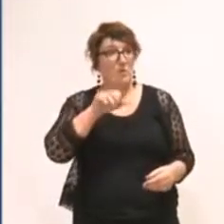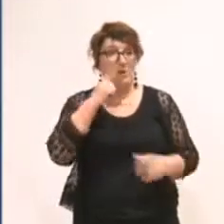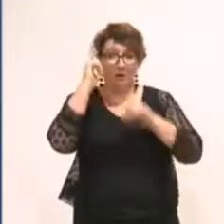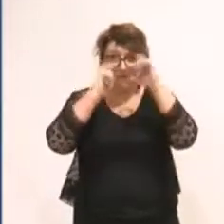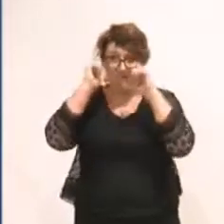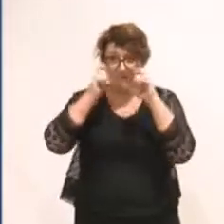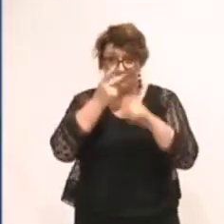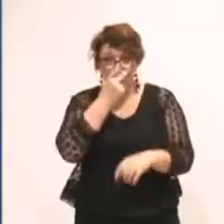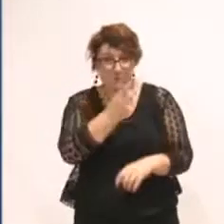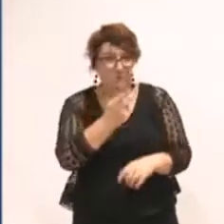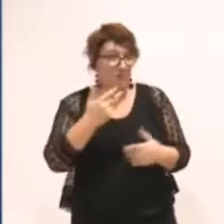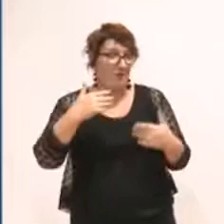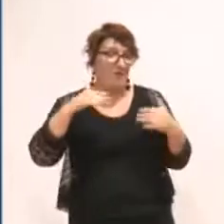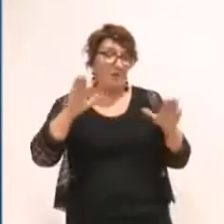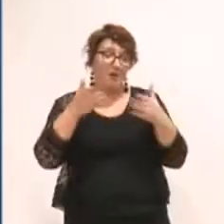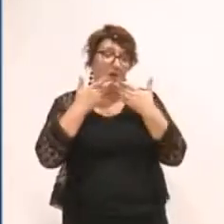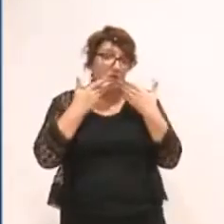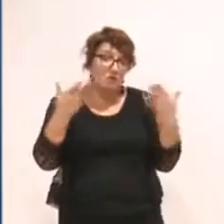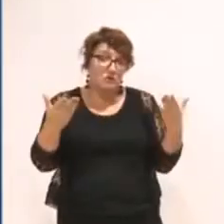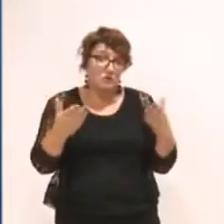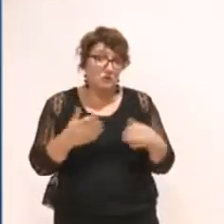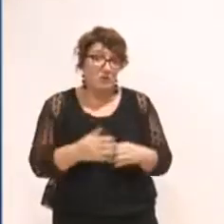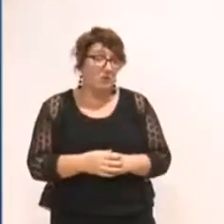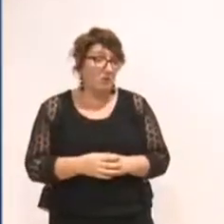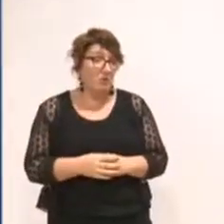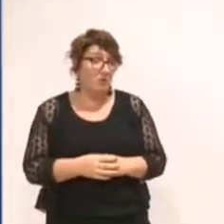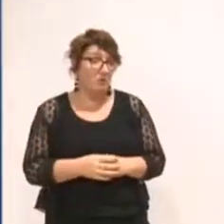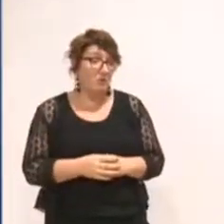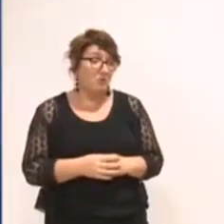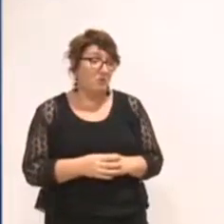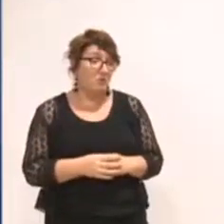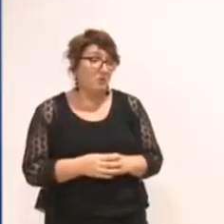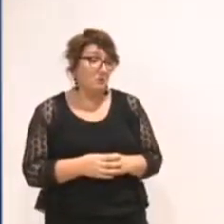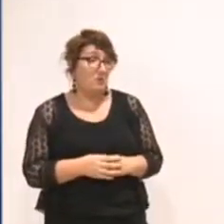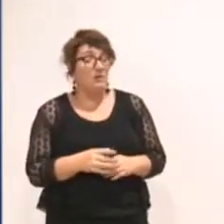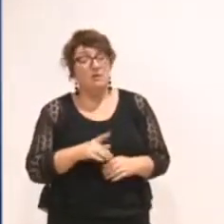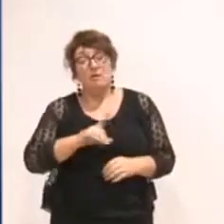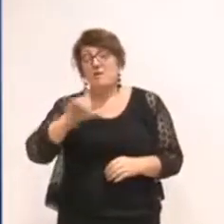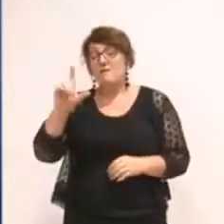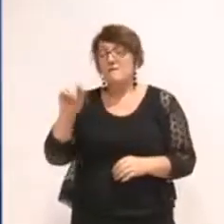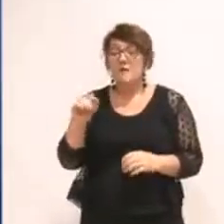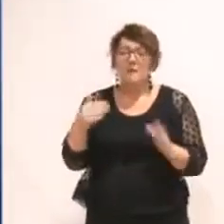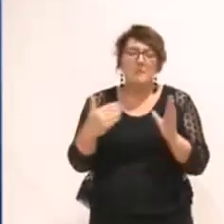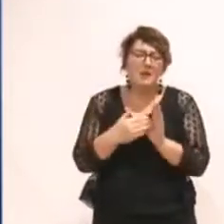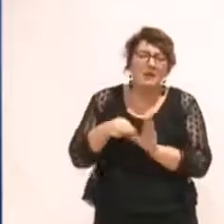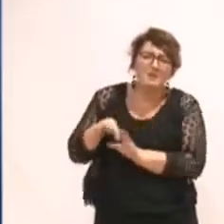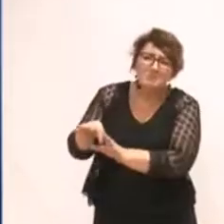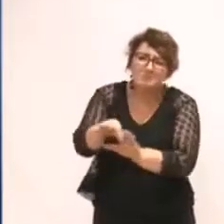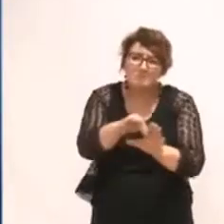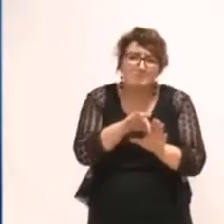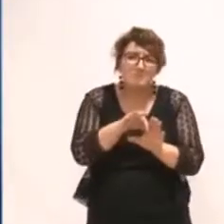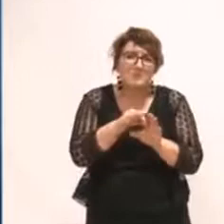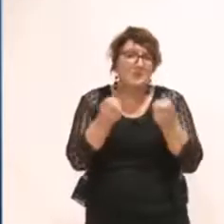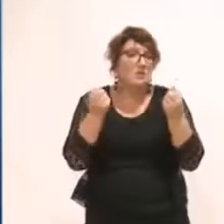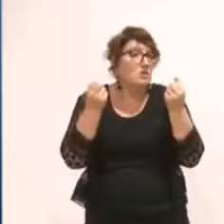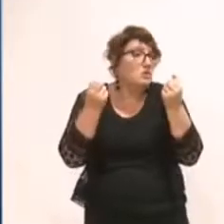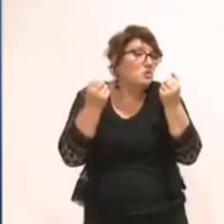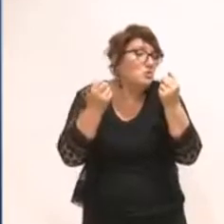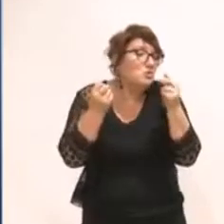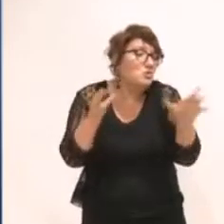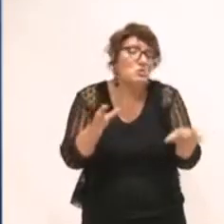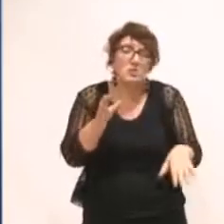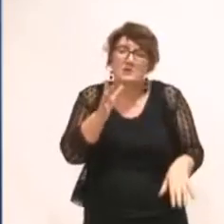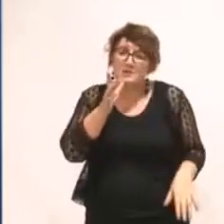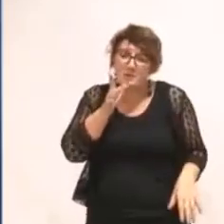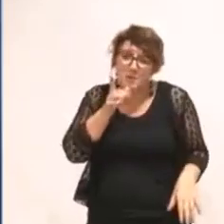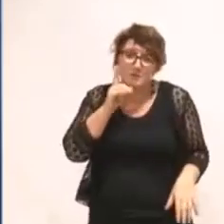Mais franchement, maintenant, au-delà du fait que 20 000 voix, on n'y arrivera jamais, parce qu'il faudrait les mêmes conditions